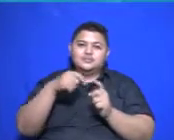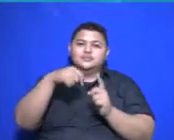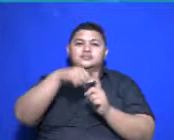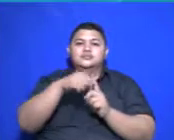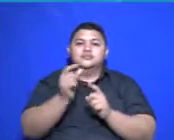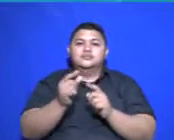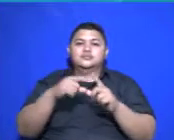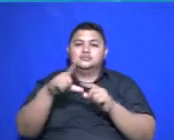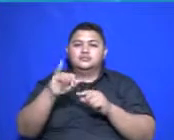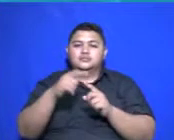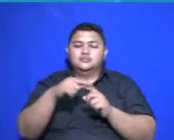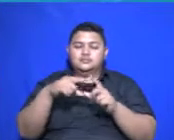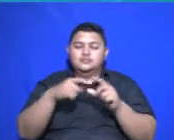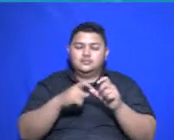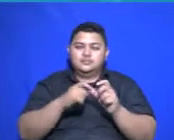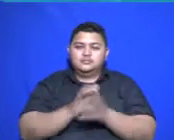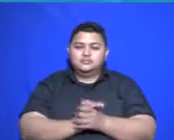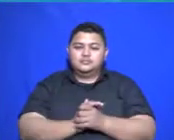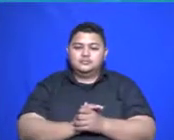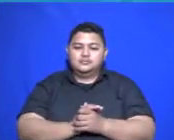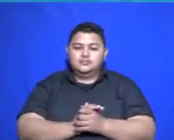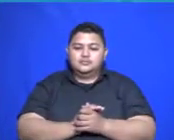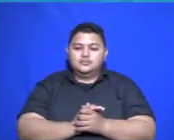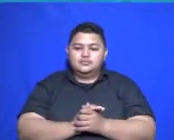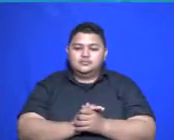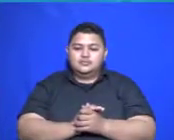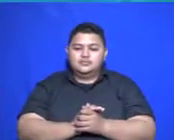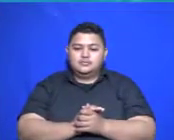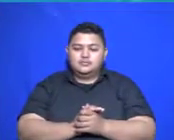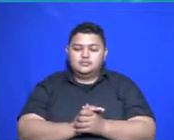Enggak banyak-banyak kooperasi. Kualitas kooperasi.